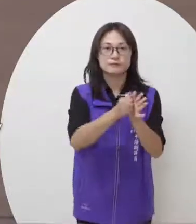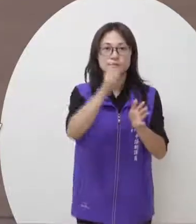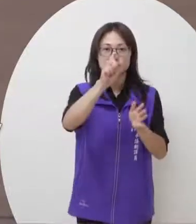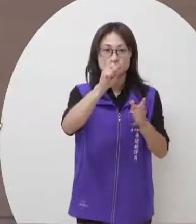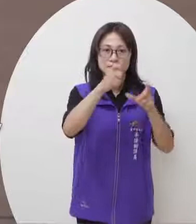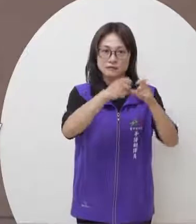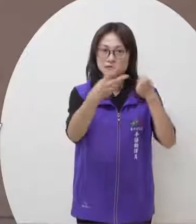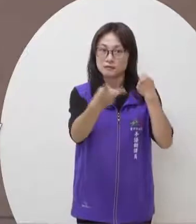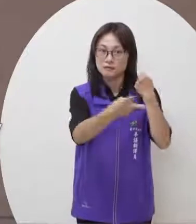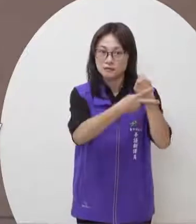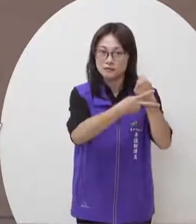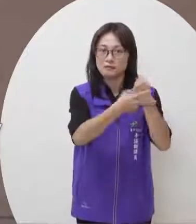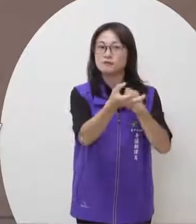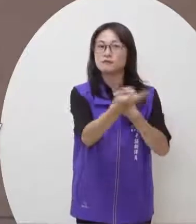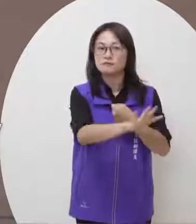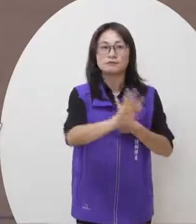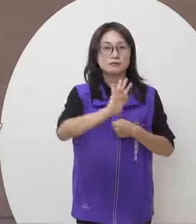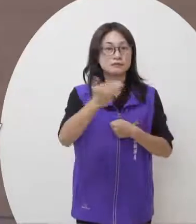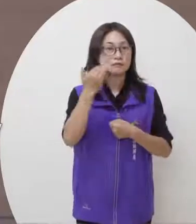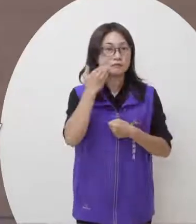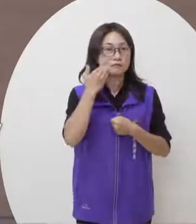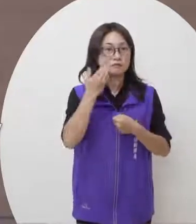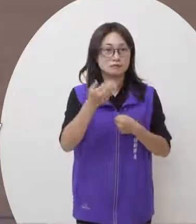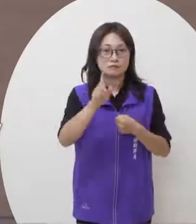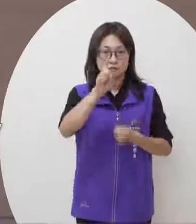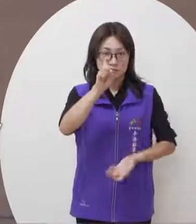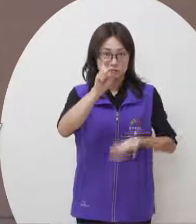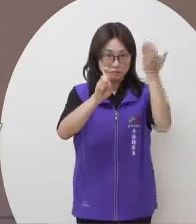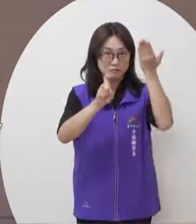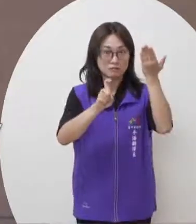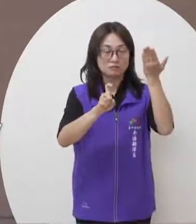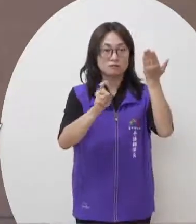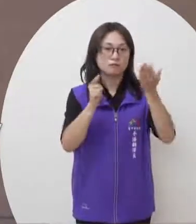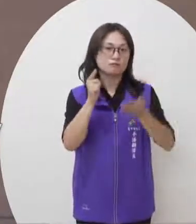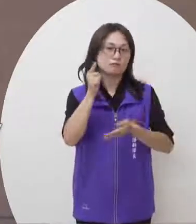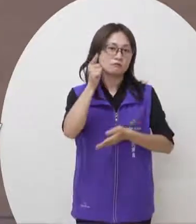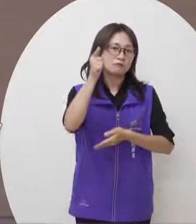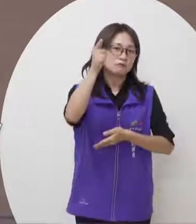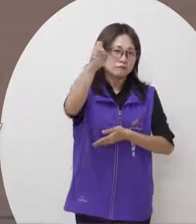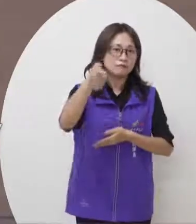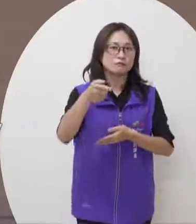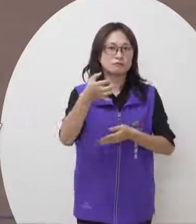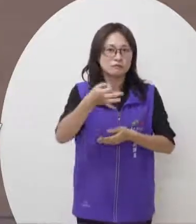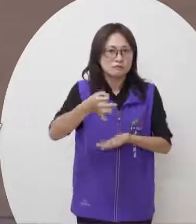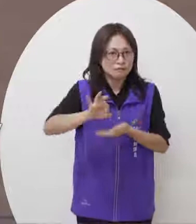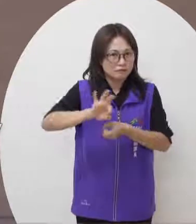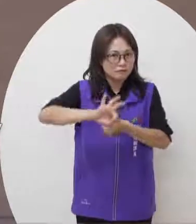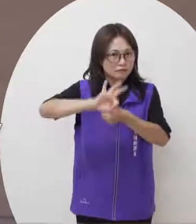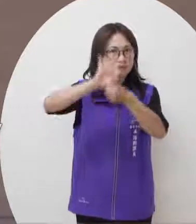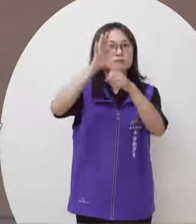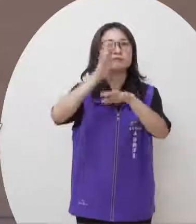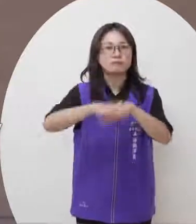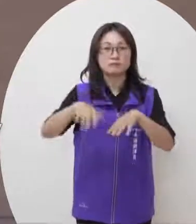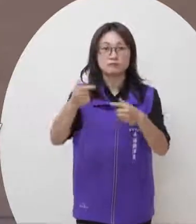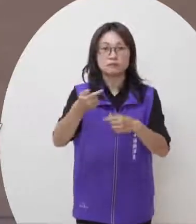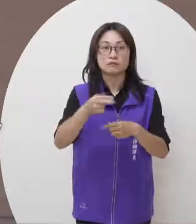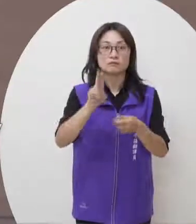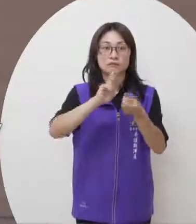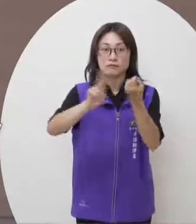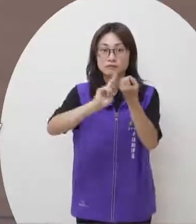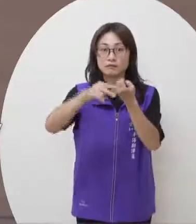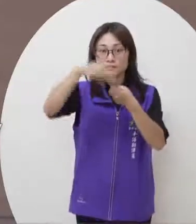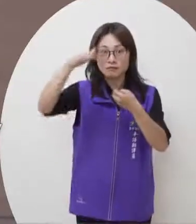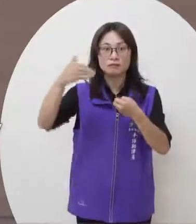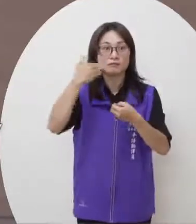贵，路窄路远路贵。譬如说你要上梨山，很可能一趟就60块钱，来回就120。所以今